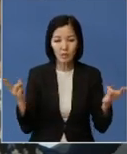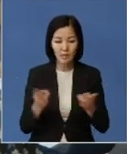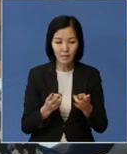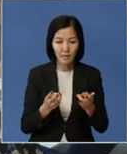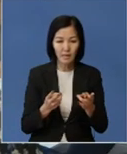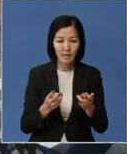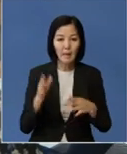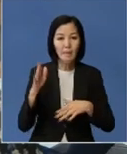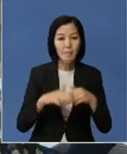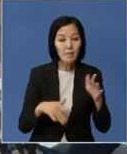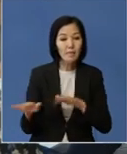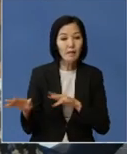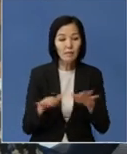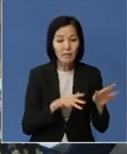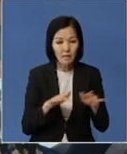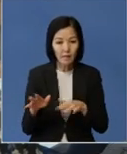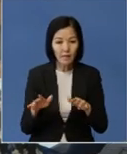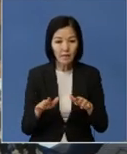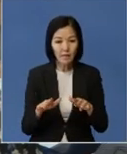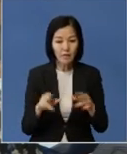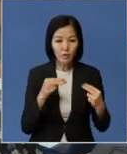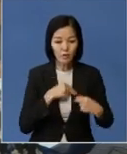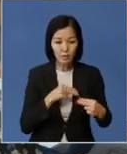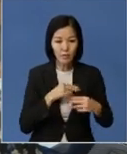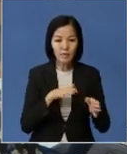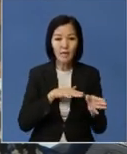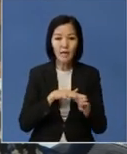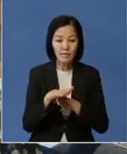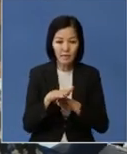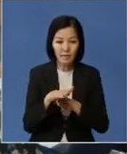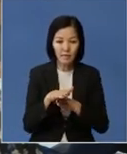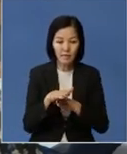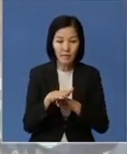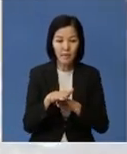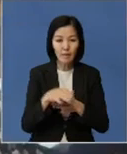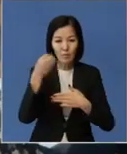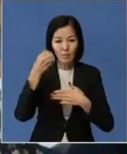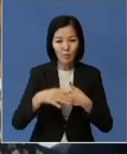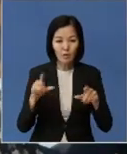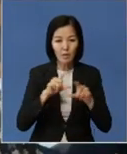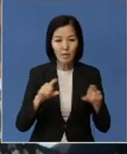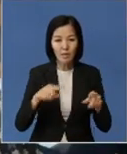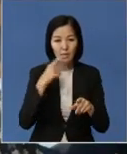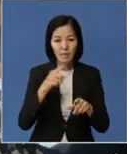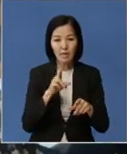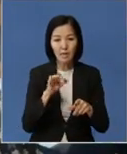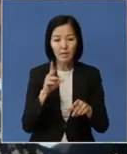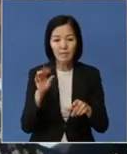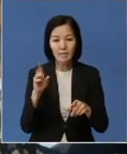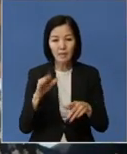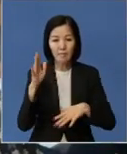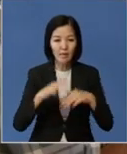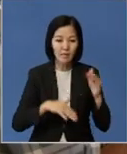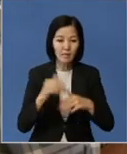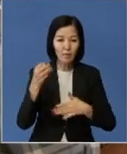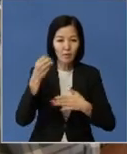осындай практикалық шараларды, жұмыстарды атқарып отырған орталық тіл қазына ұлттық ғылыми практикалық